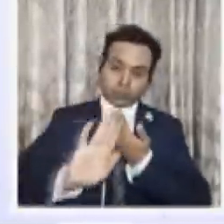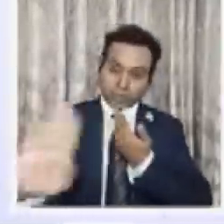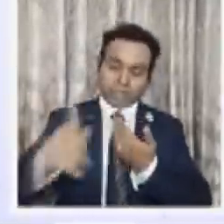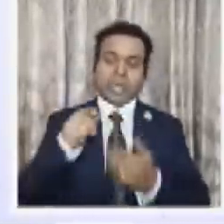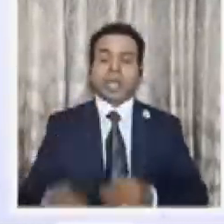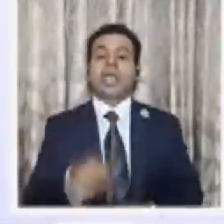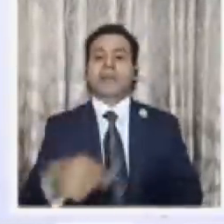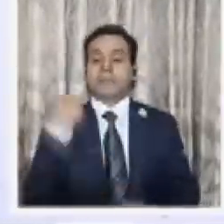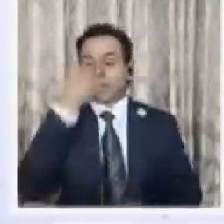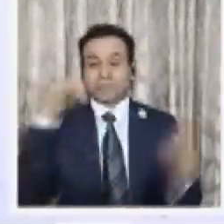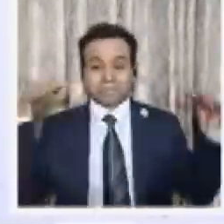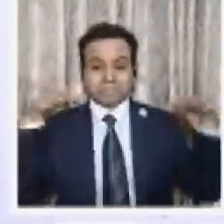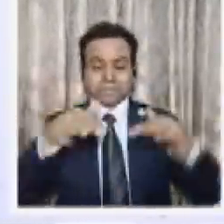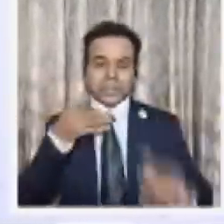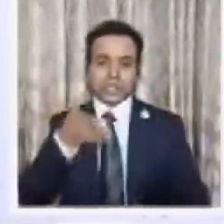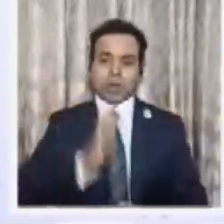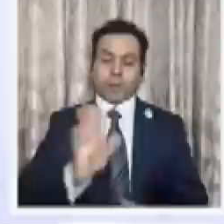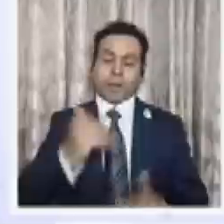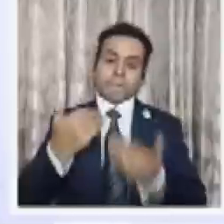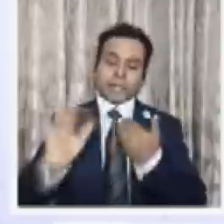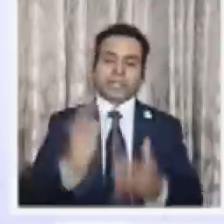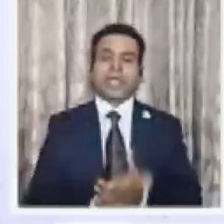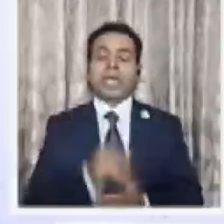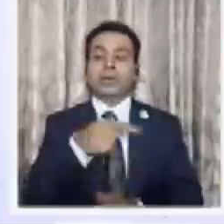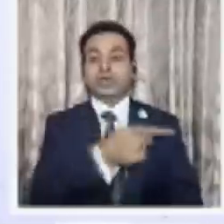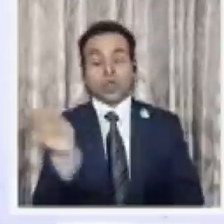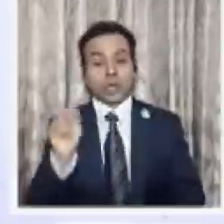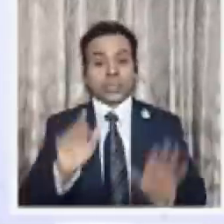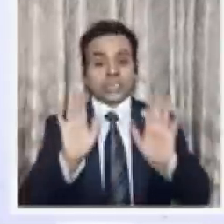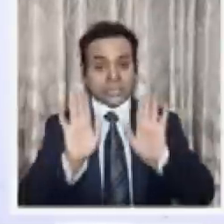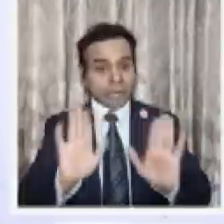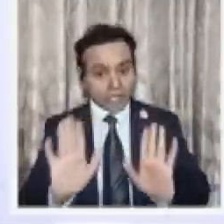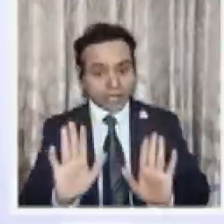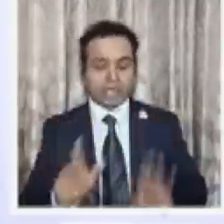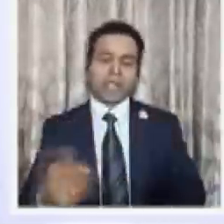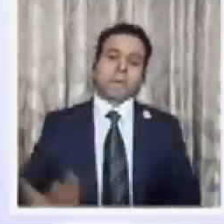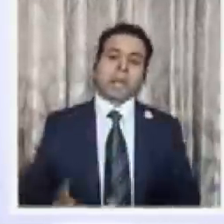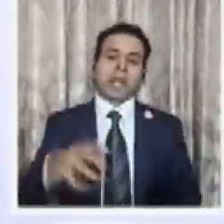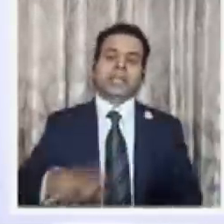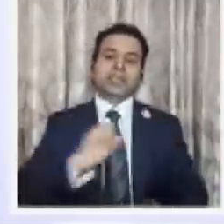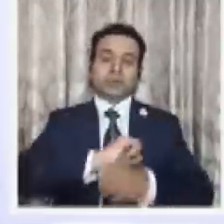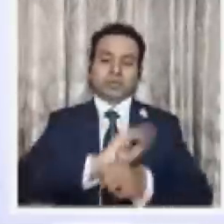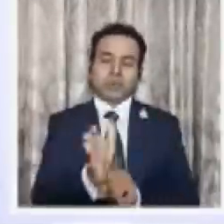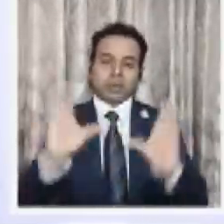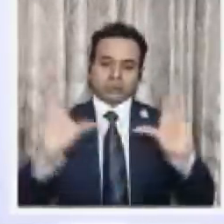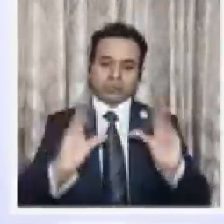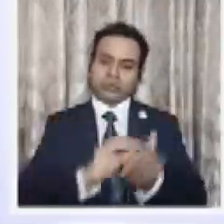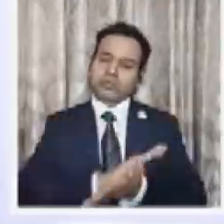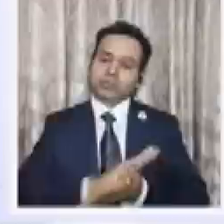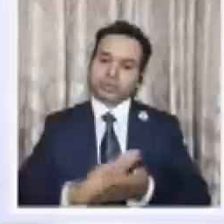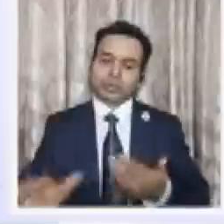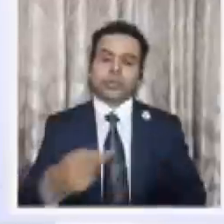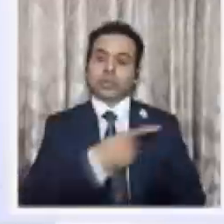বারবার 20 সেকেন্ড ধরে হাত ধুন, সামাজিক দূরত্ব বজায় রাখুন, জনসমাবেশ এড়িয়ে চলুন। সবাই সচেতন